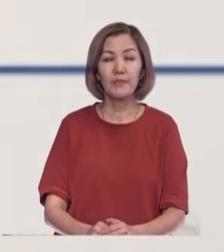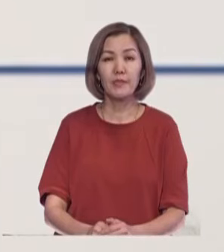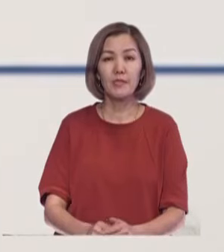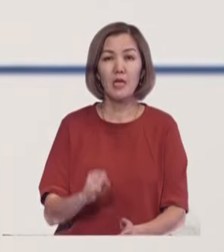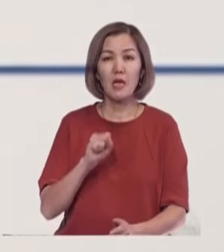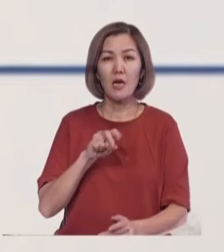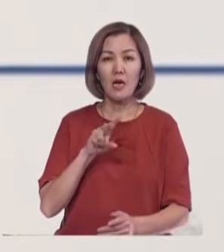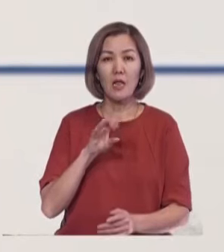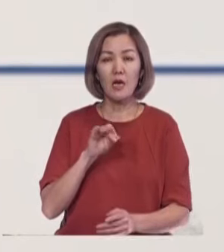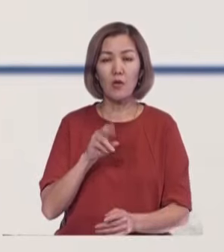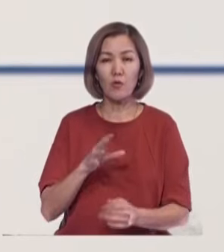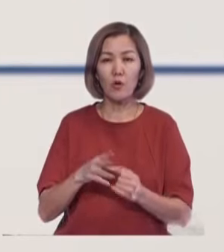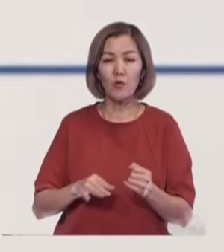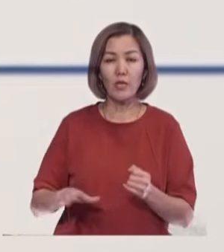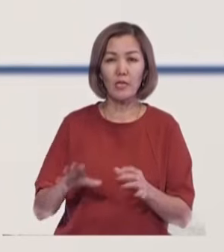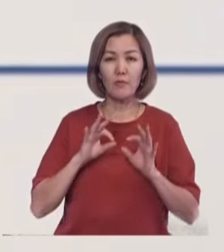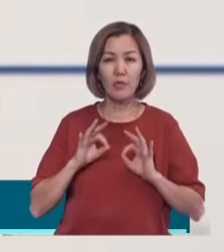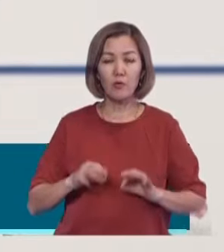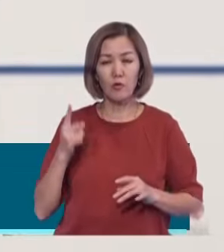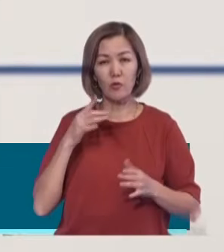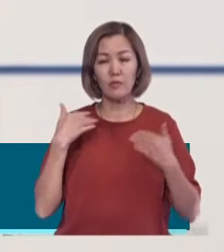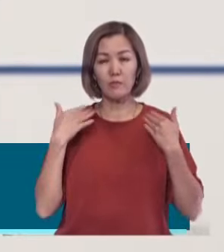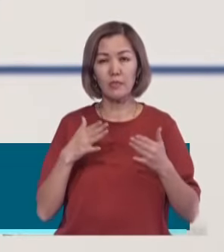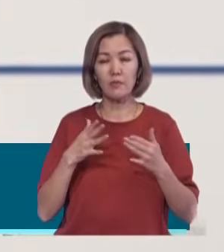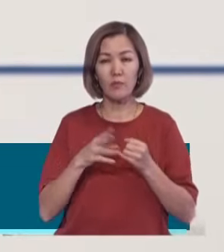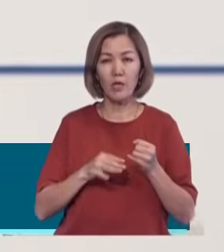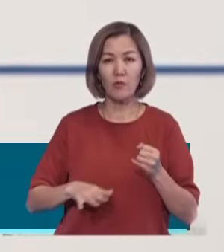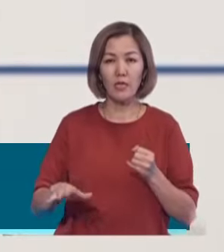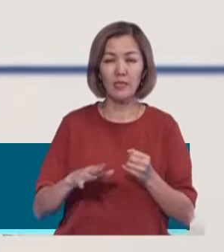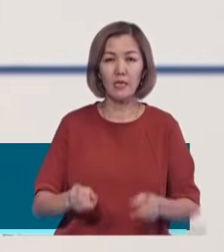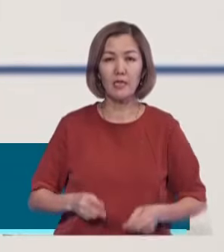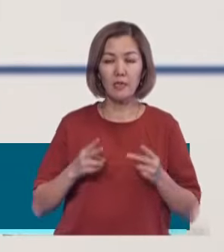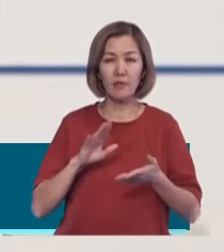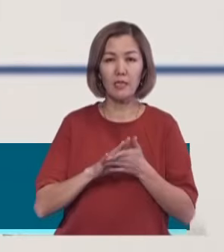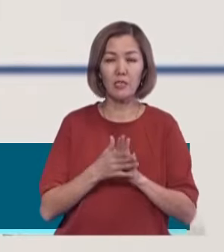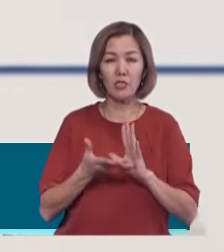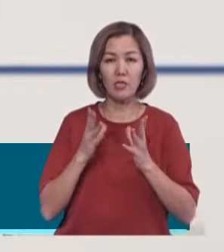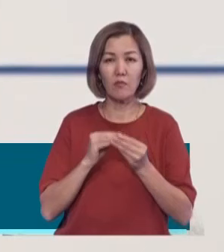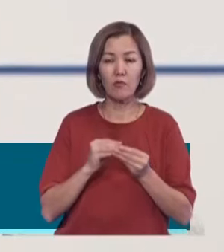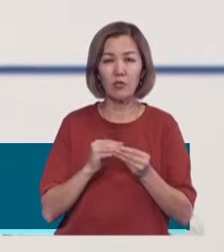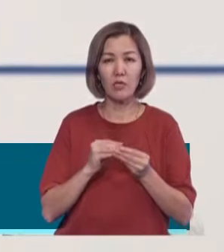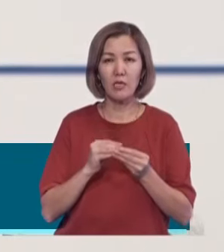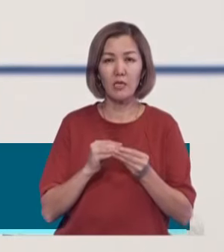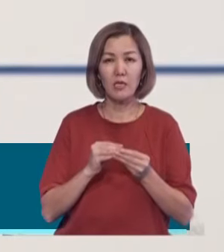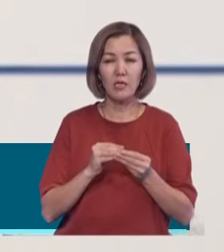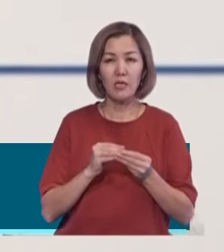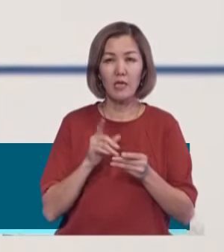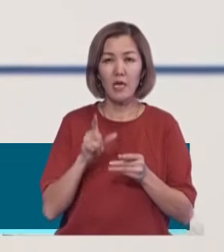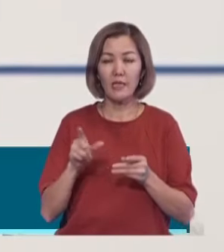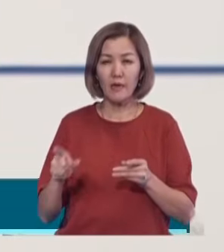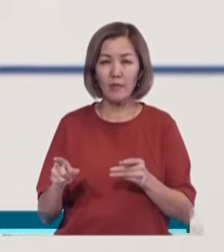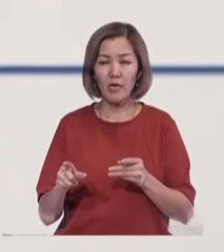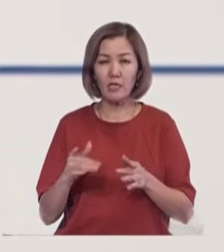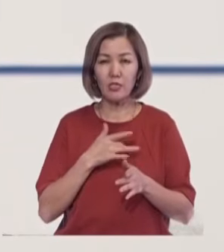Алакөл аудан прокуратурасының бастамасымен аудан аумағында криминогендік жағдай бойынша, оның ішінде жеке адамға және